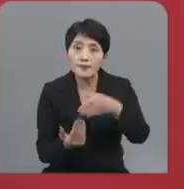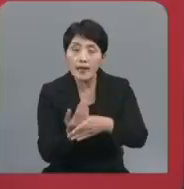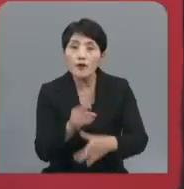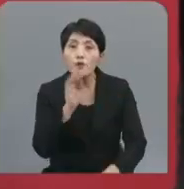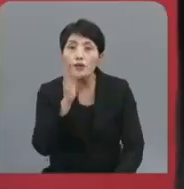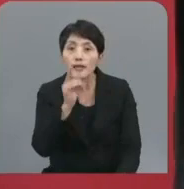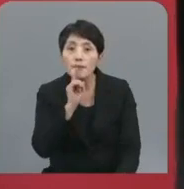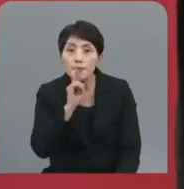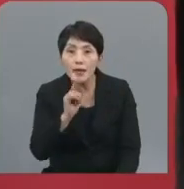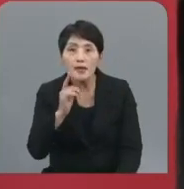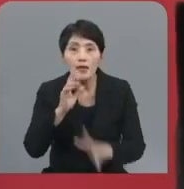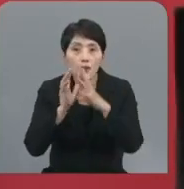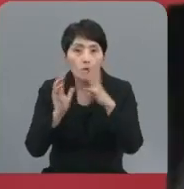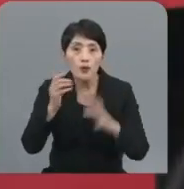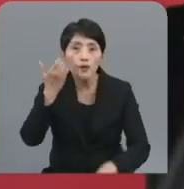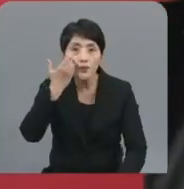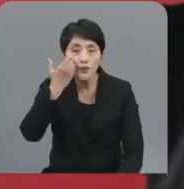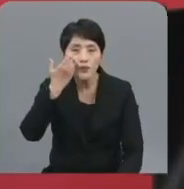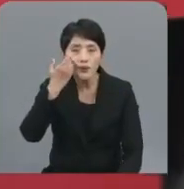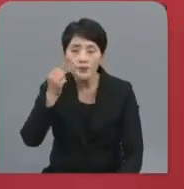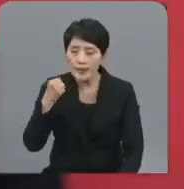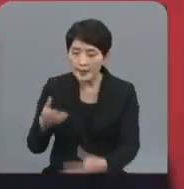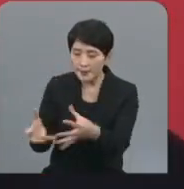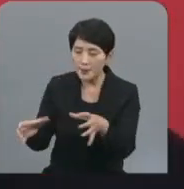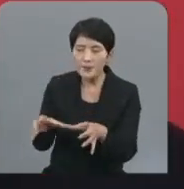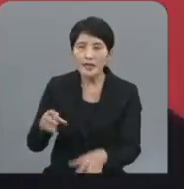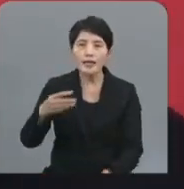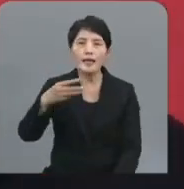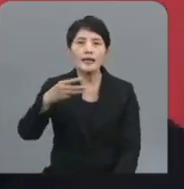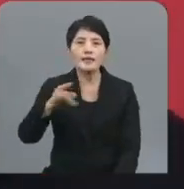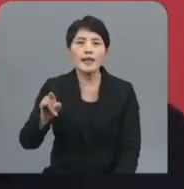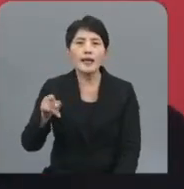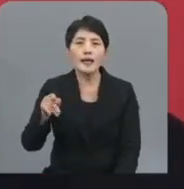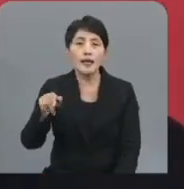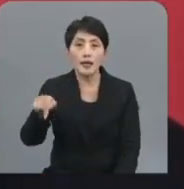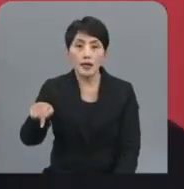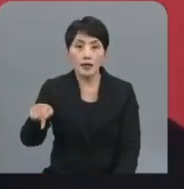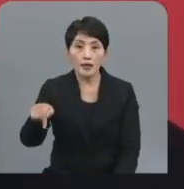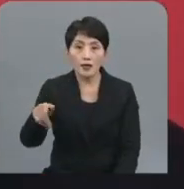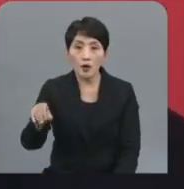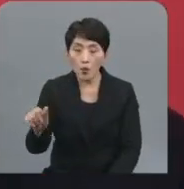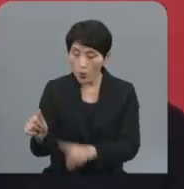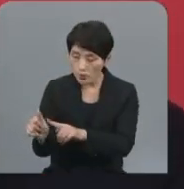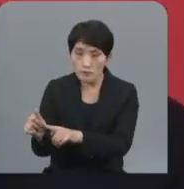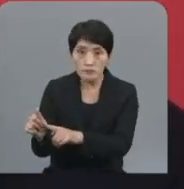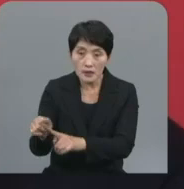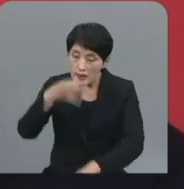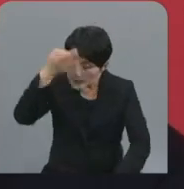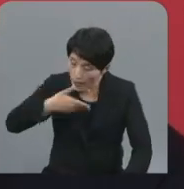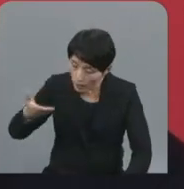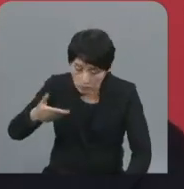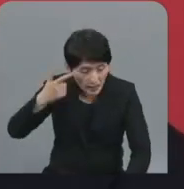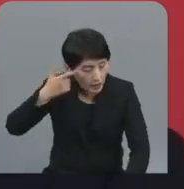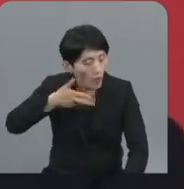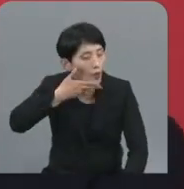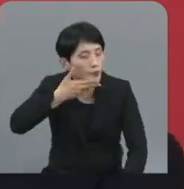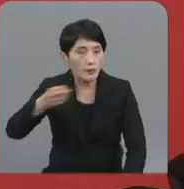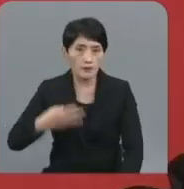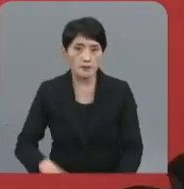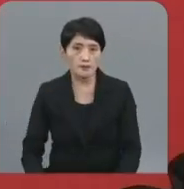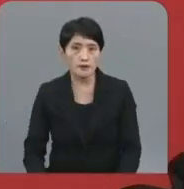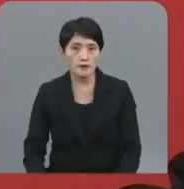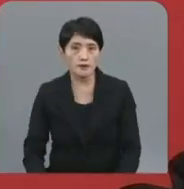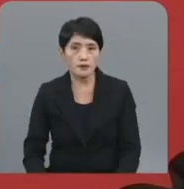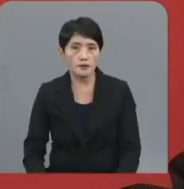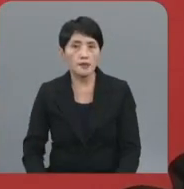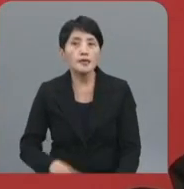cho rằng phát biểu của mình chỉ là để người dân biết được sự thật lịch sử để khôi phục danh dự cho các nạn nhân cuộc nổi dậy ngày 3/4 tại đảo